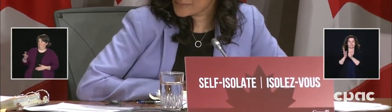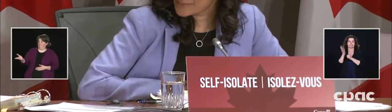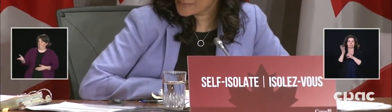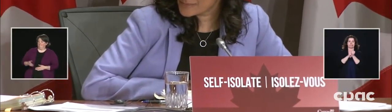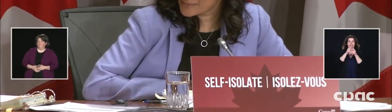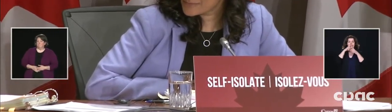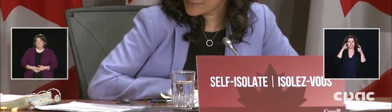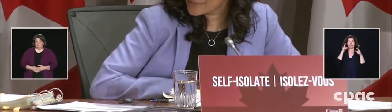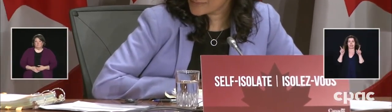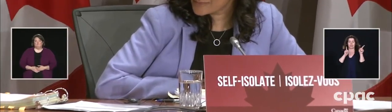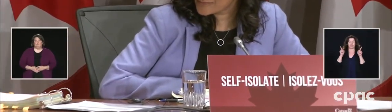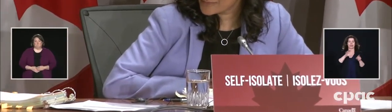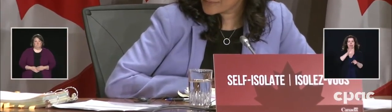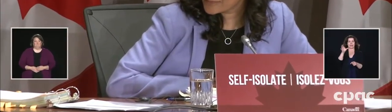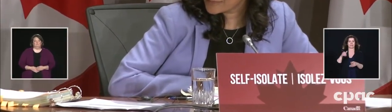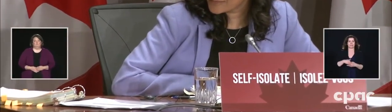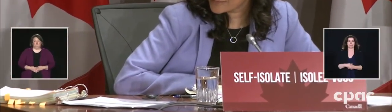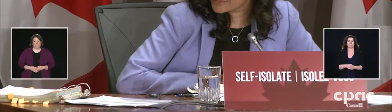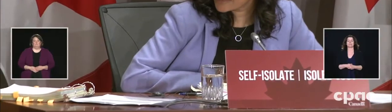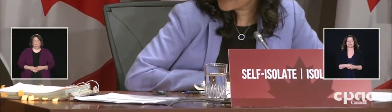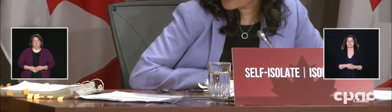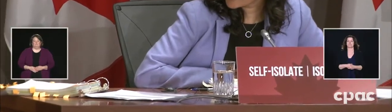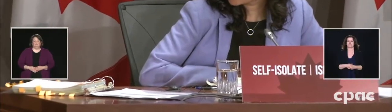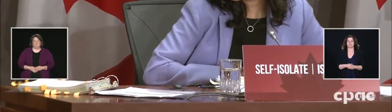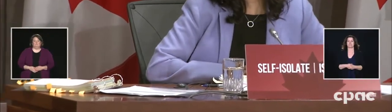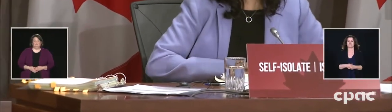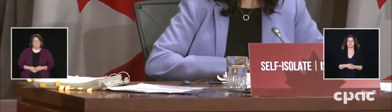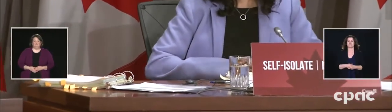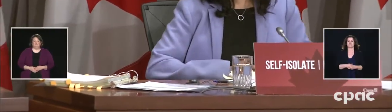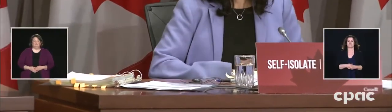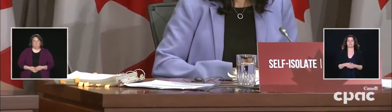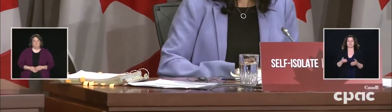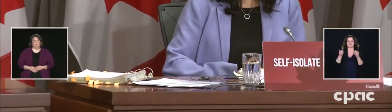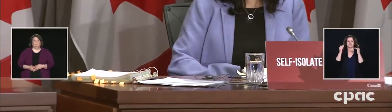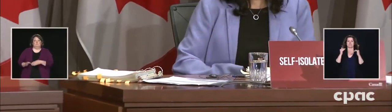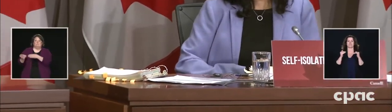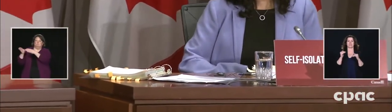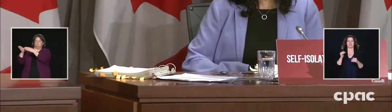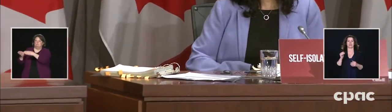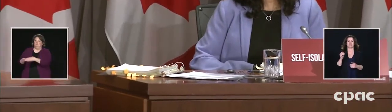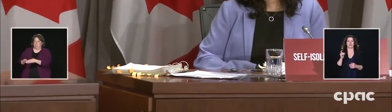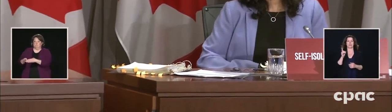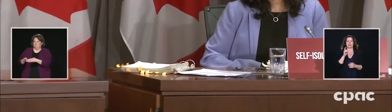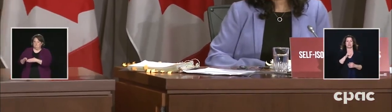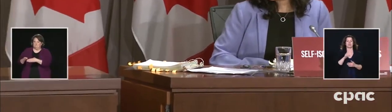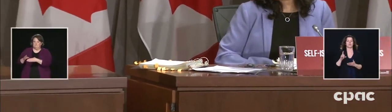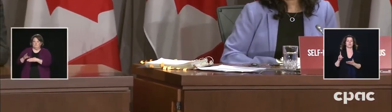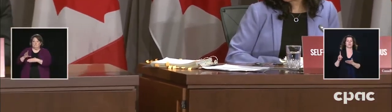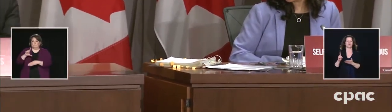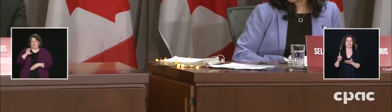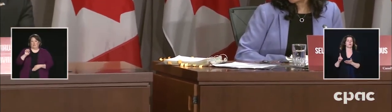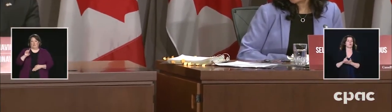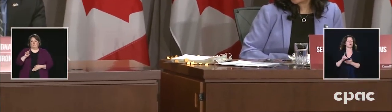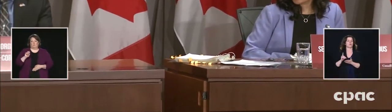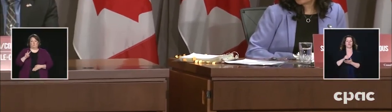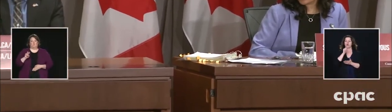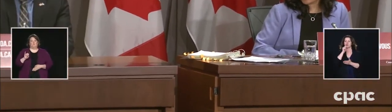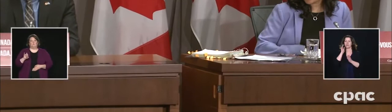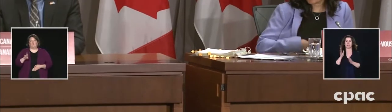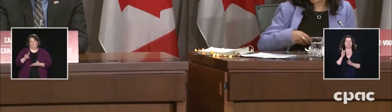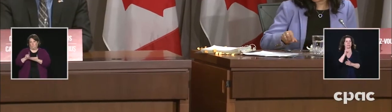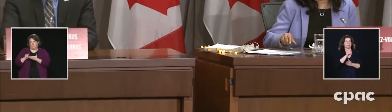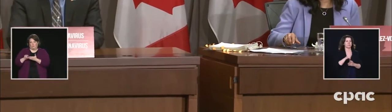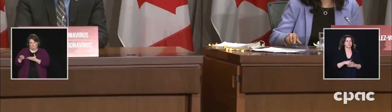Merci. Next question. Notre prochaine question. Je suis Manon Cornelier avec Le Devoir. Please go ahead. Avec la parole. Oui,